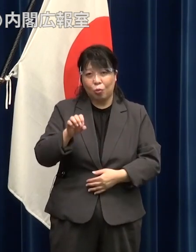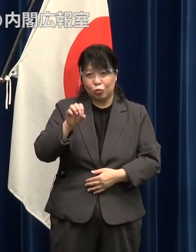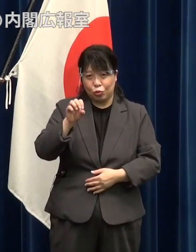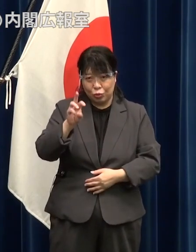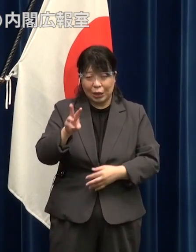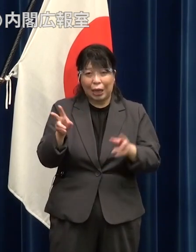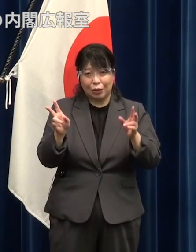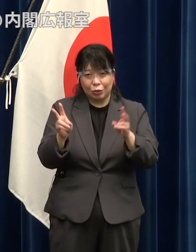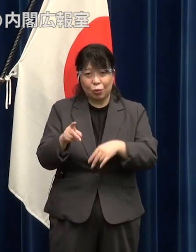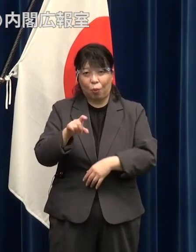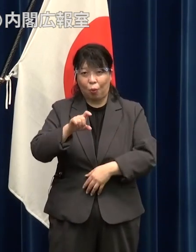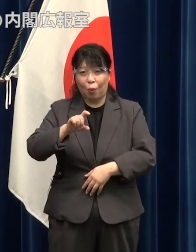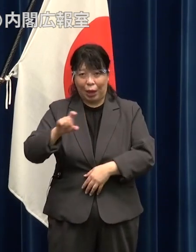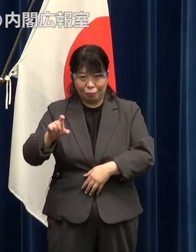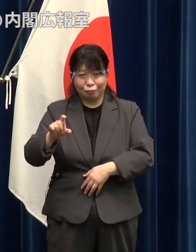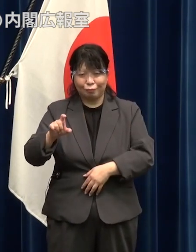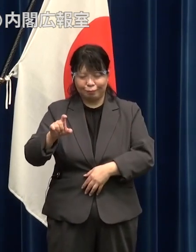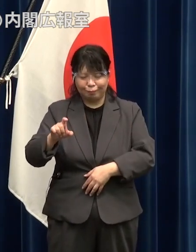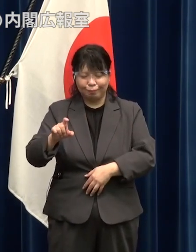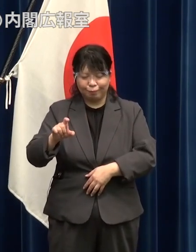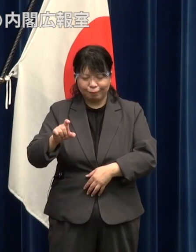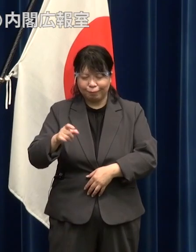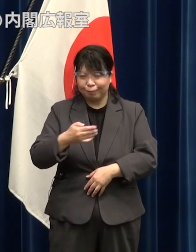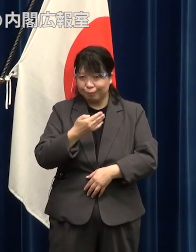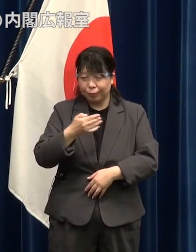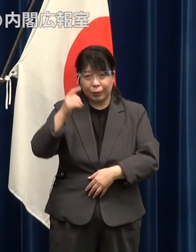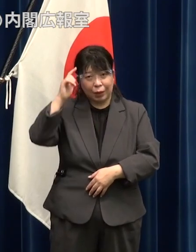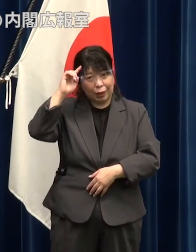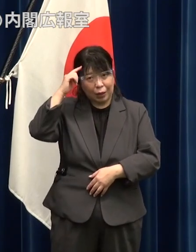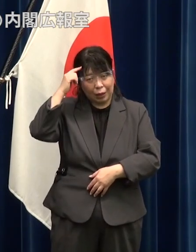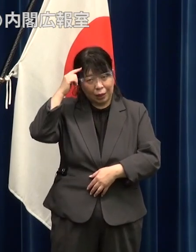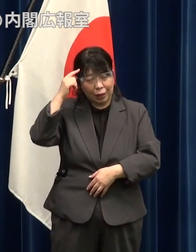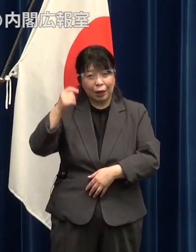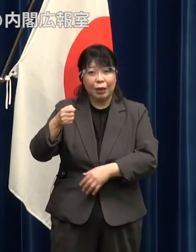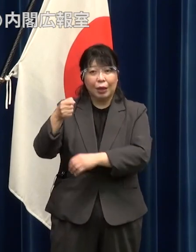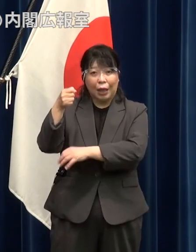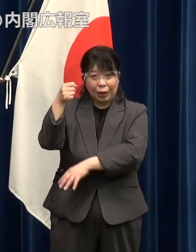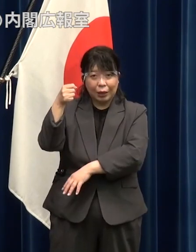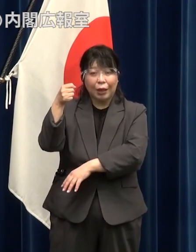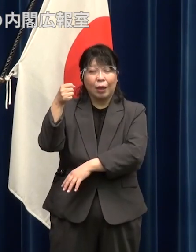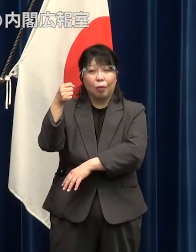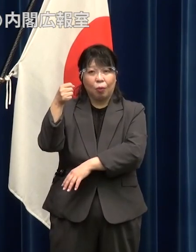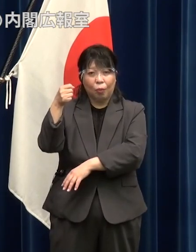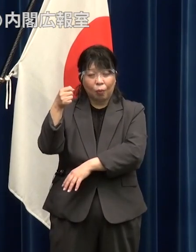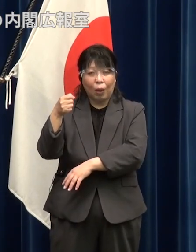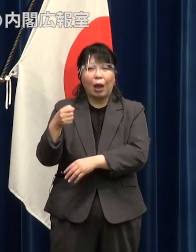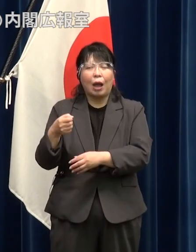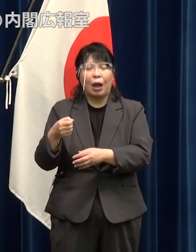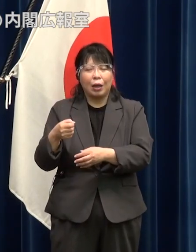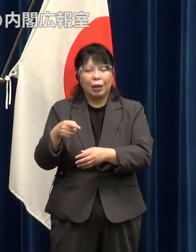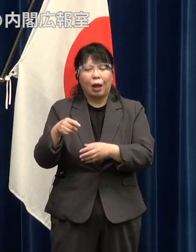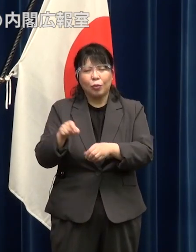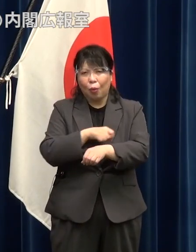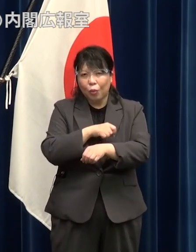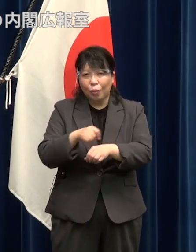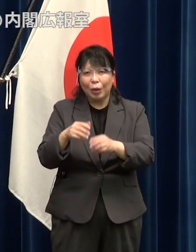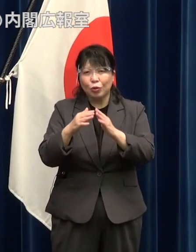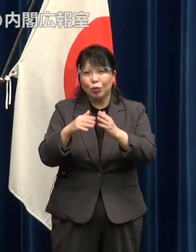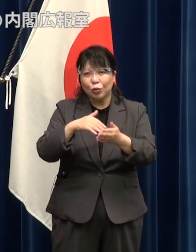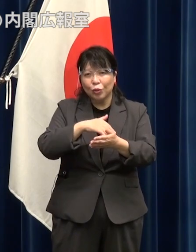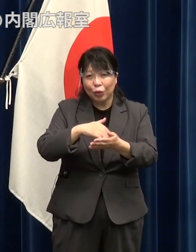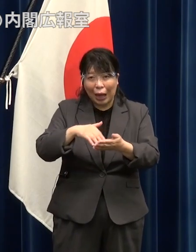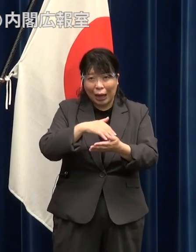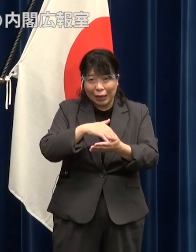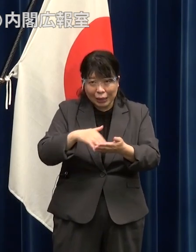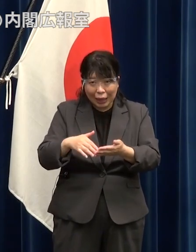し、その財源は歳出改革等の取り組みに加え、特別会計からの一時的